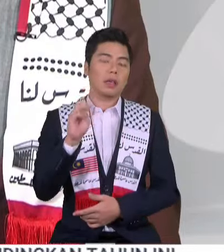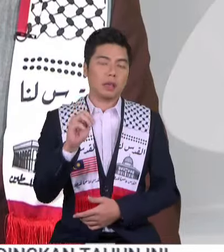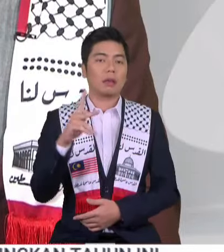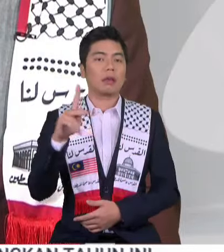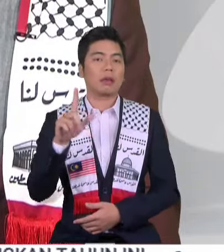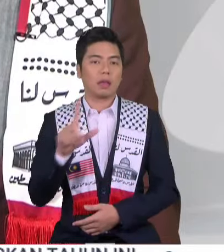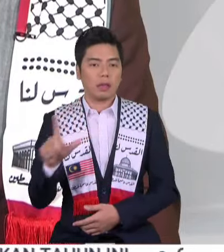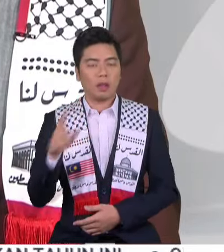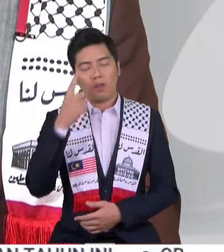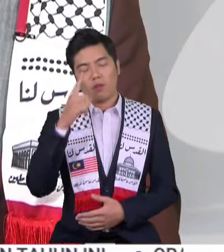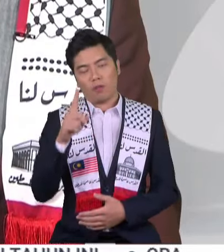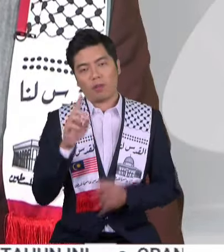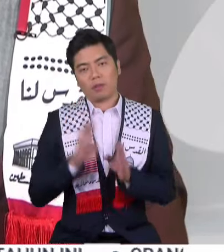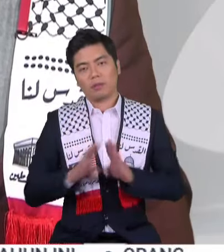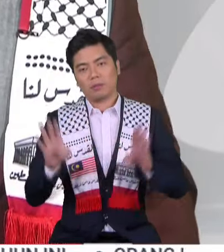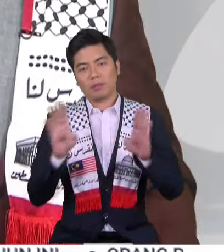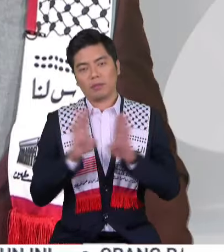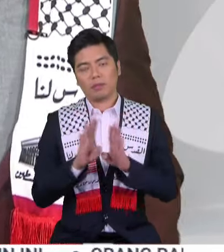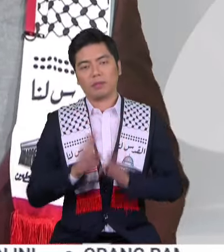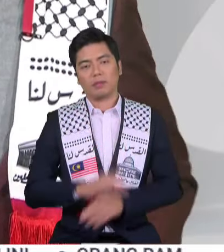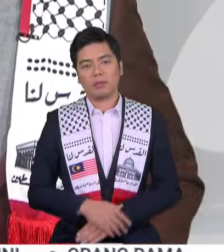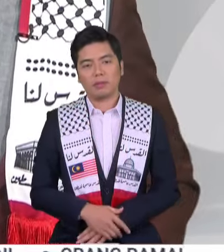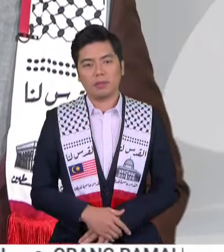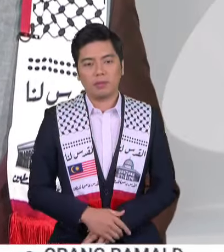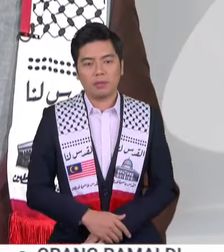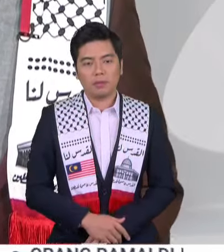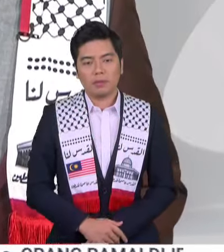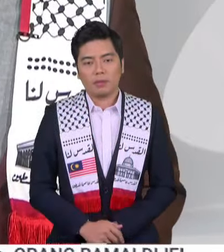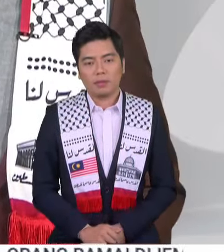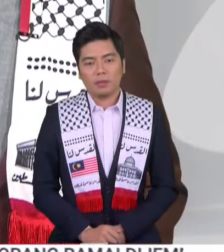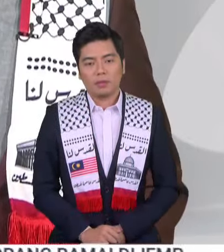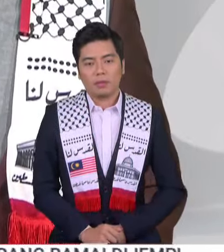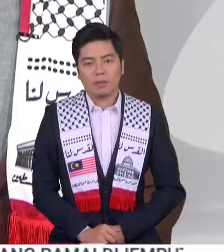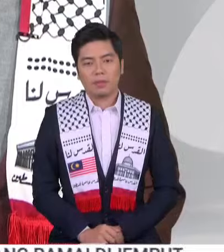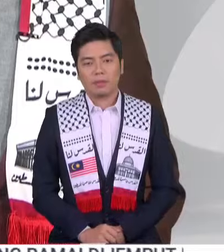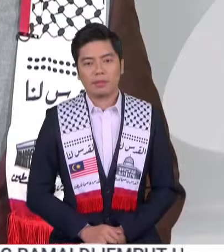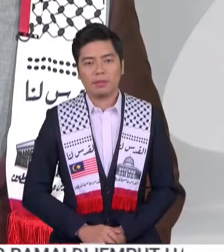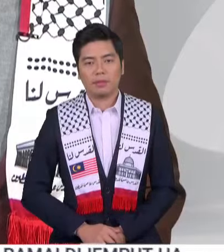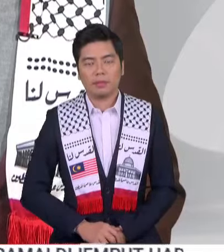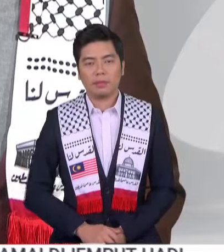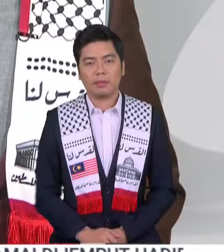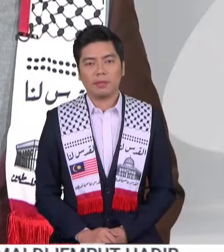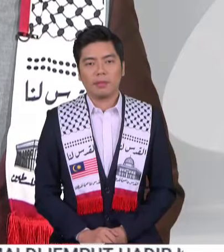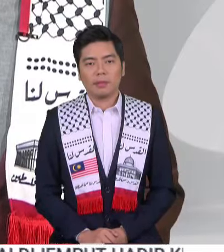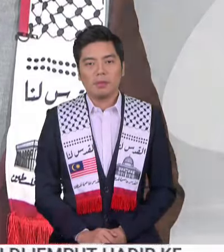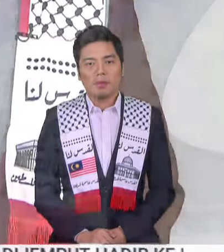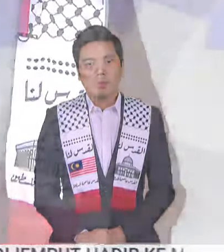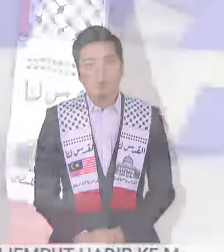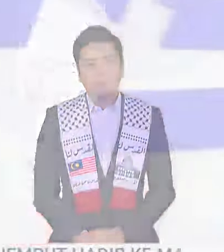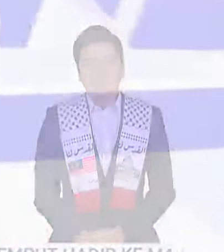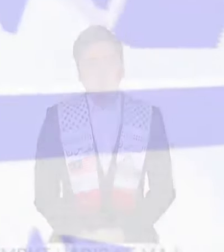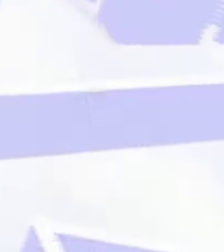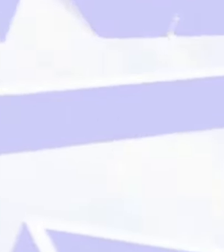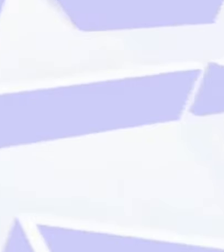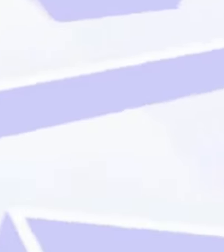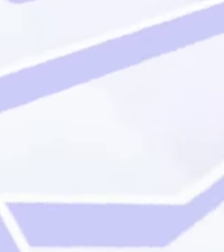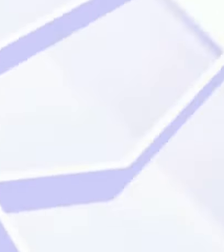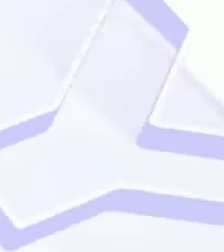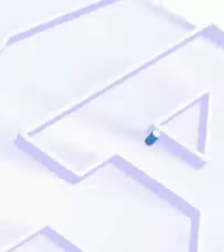untuk perkongsian berita selanjutnya. Zahira, silakan. Baik, terima kasih, Buma.